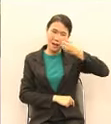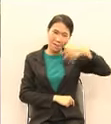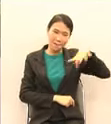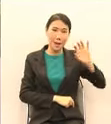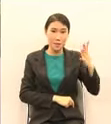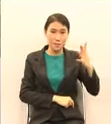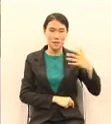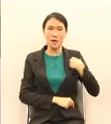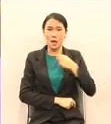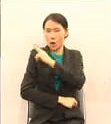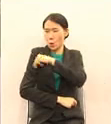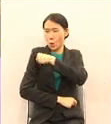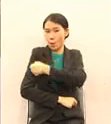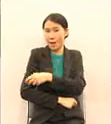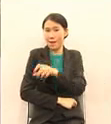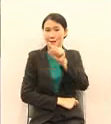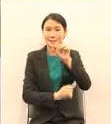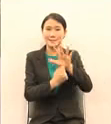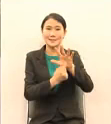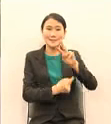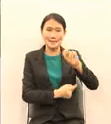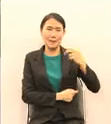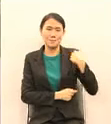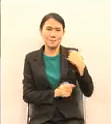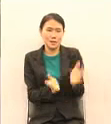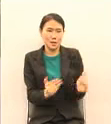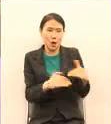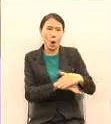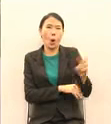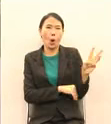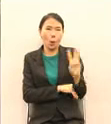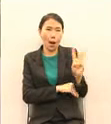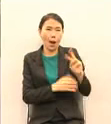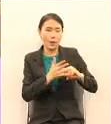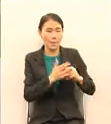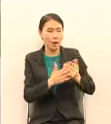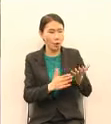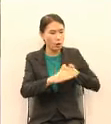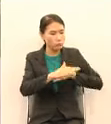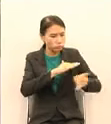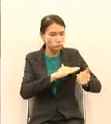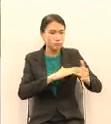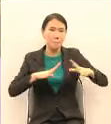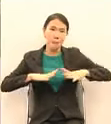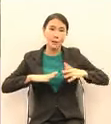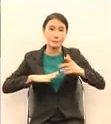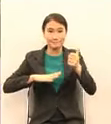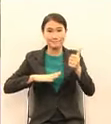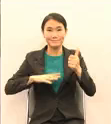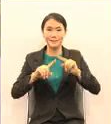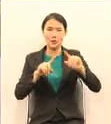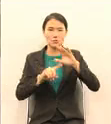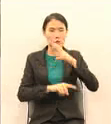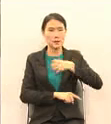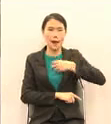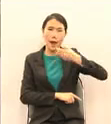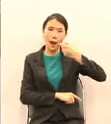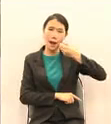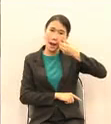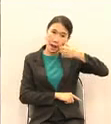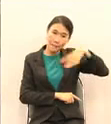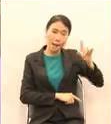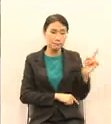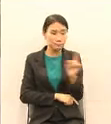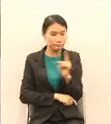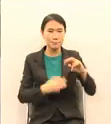บาลสันกำแพงก็มีแฟดพยาบาลแฟดที่เหลืออยู่ก็สามารถพักอยู่ในโรงพยาบาลได้เลยแต่หากจะกลับบ้านก็ไม่มีปัญห